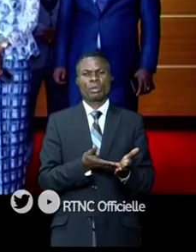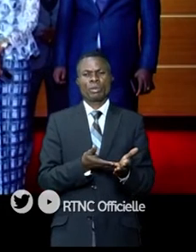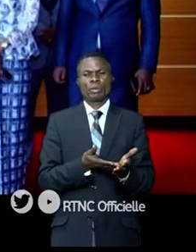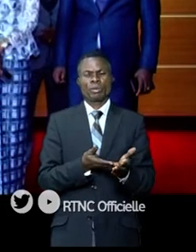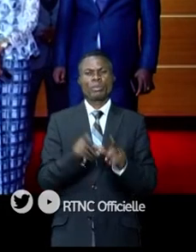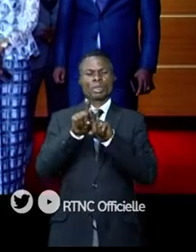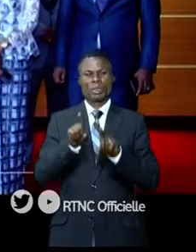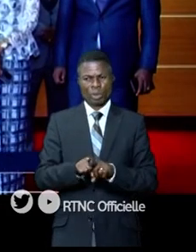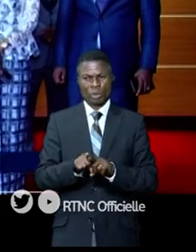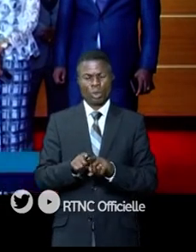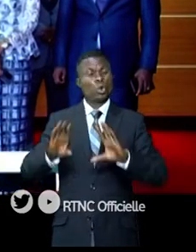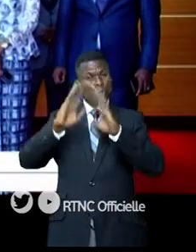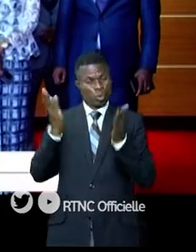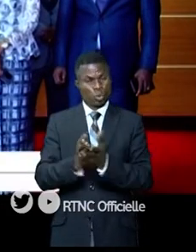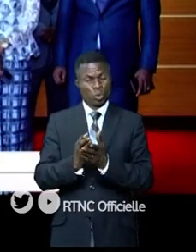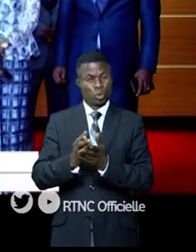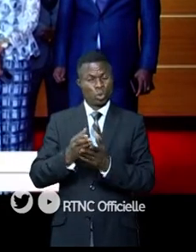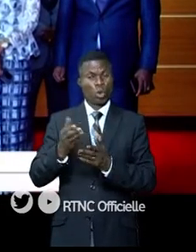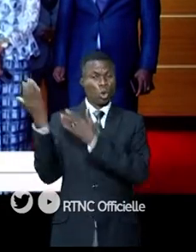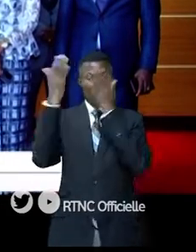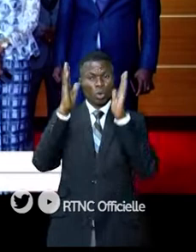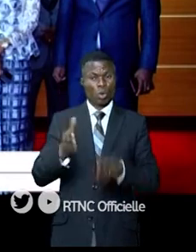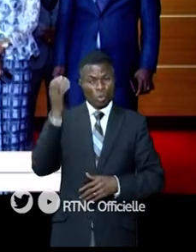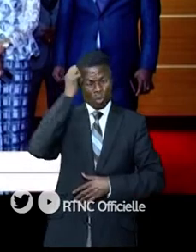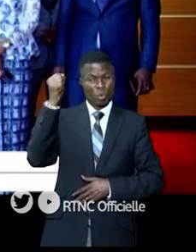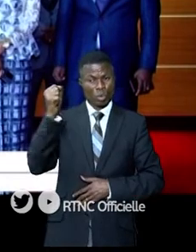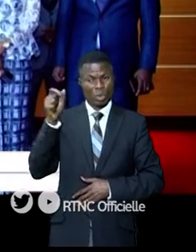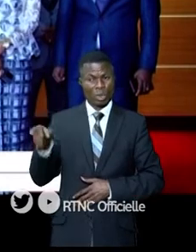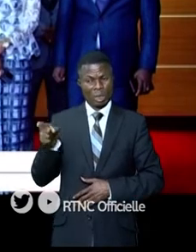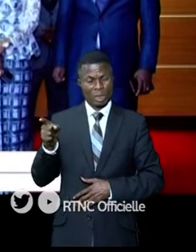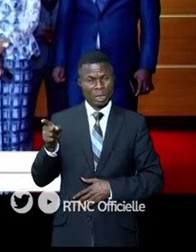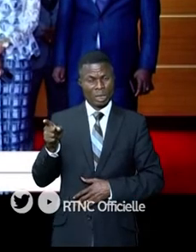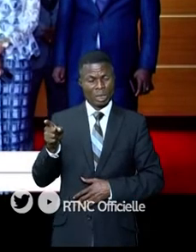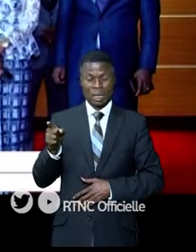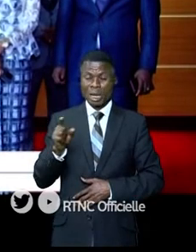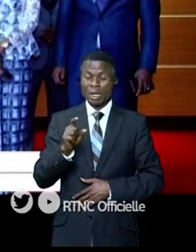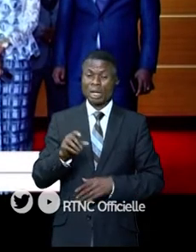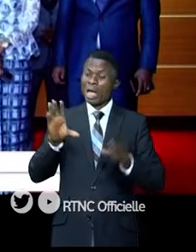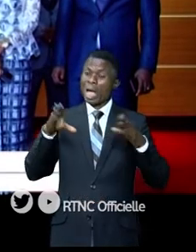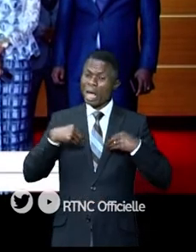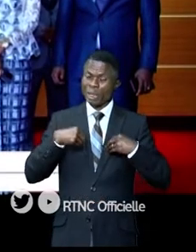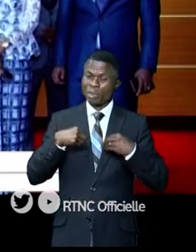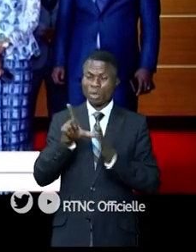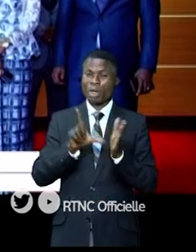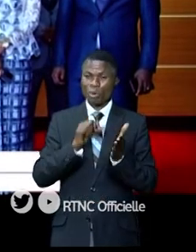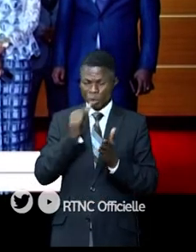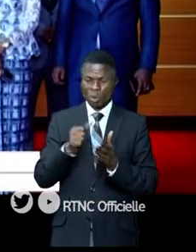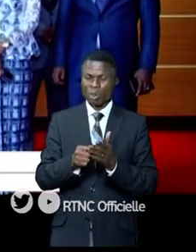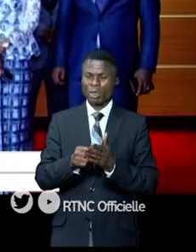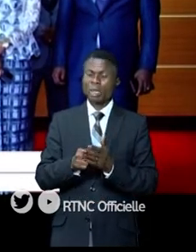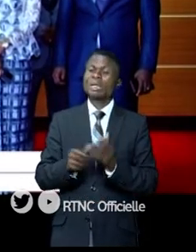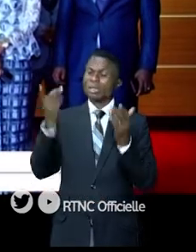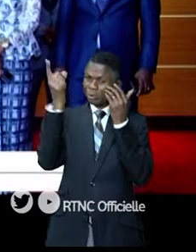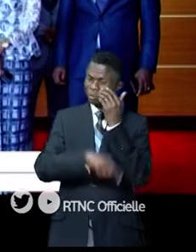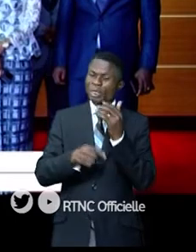Et que ceux qui font des interventions malveillantes, malsaines, puissent s'abstenir parce